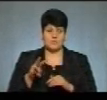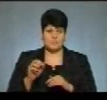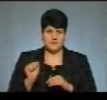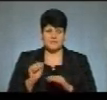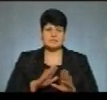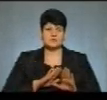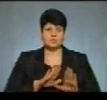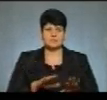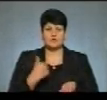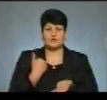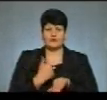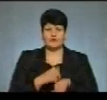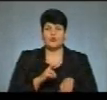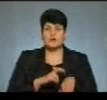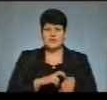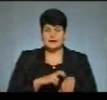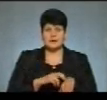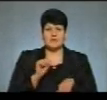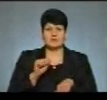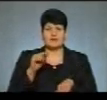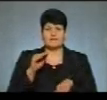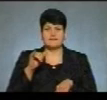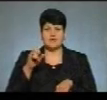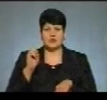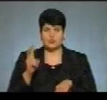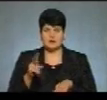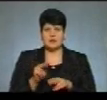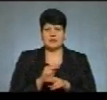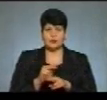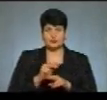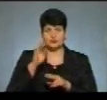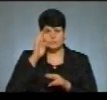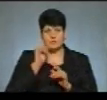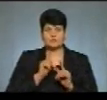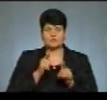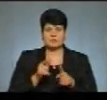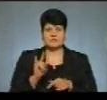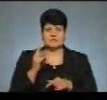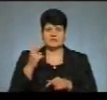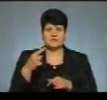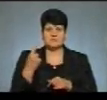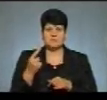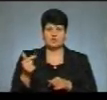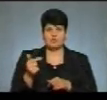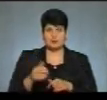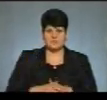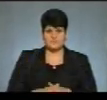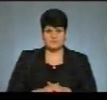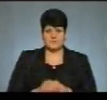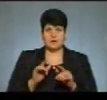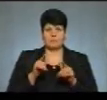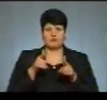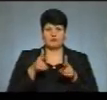головного лікаря обласної дитячої лікарні Алла Філюк лікує хлопчика. Каже, дитина поступила до них 21 грудня.